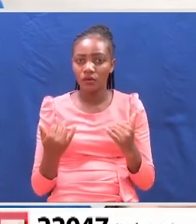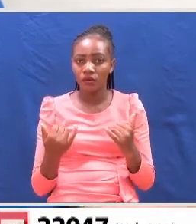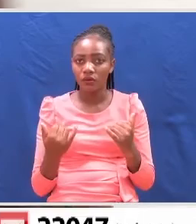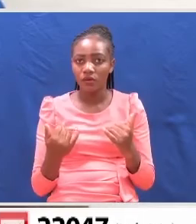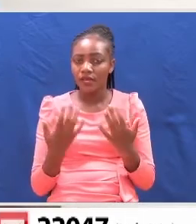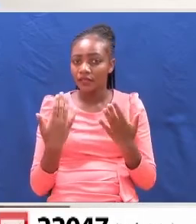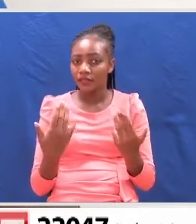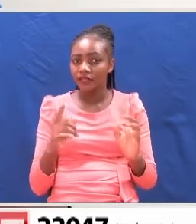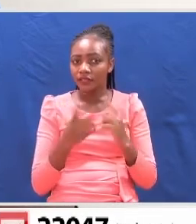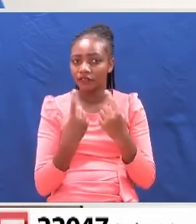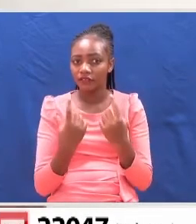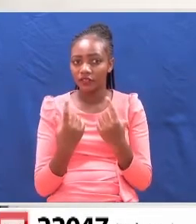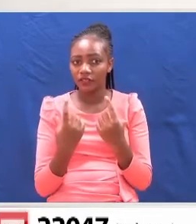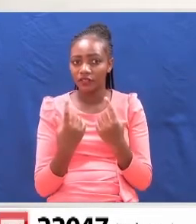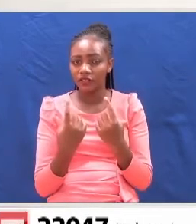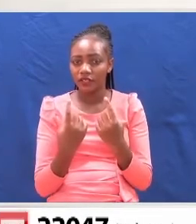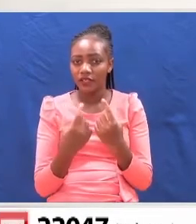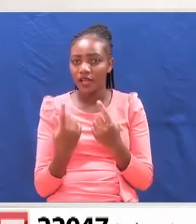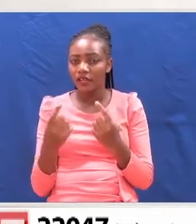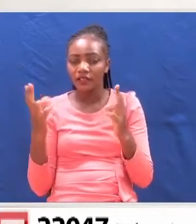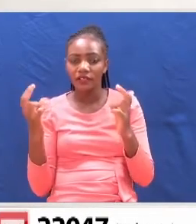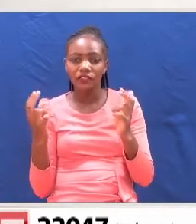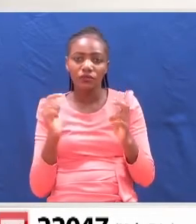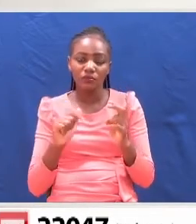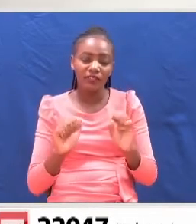kuwa tofauti, ama masuala kama hayo lazima